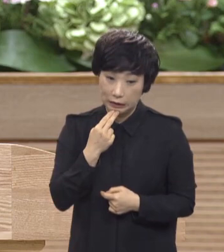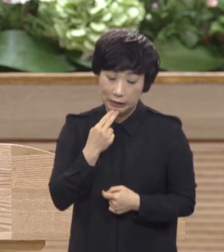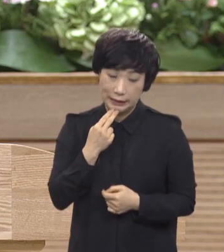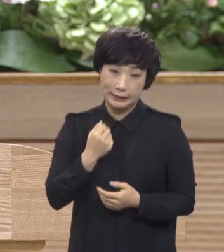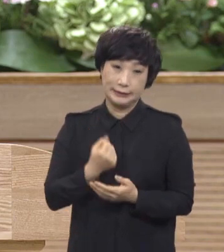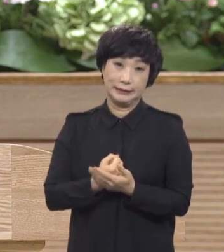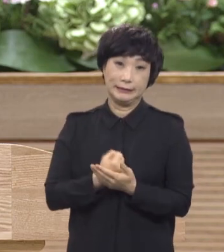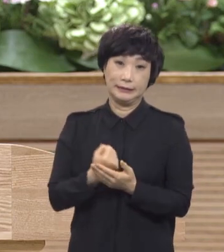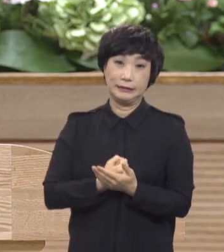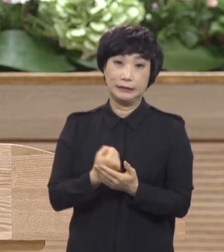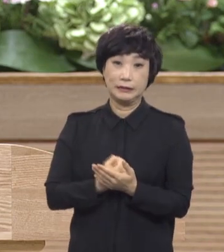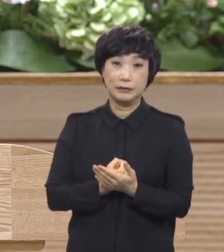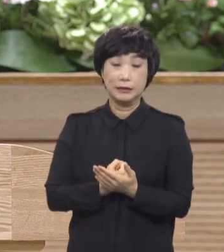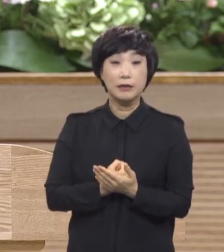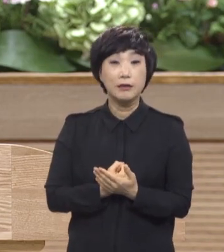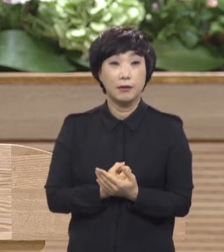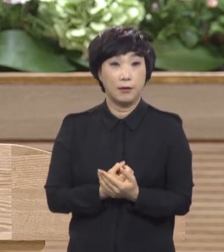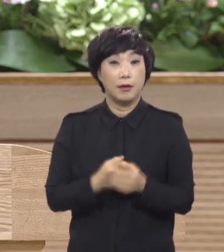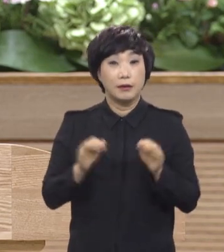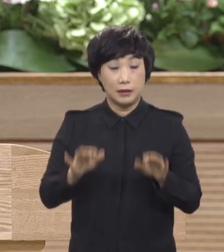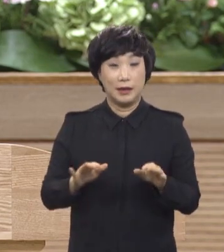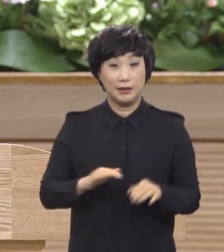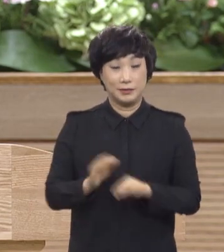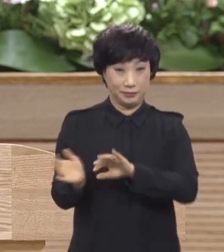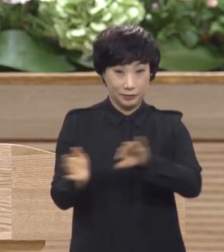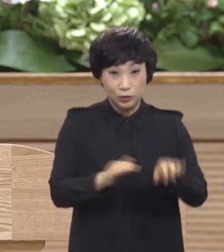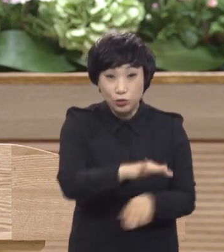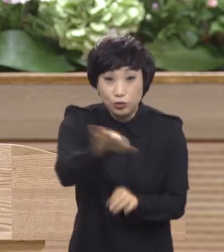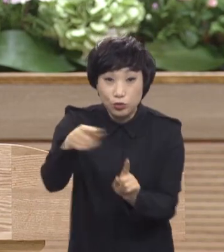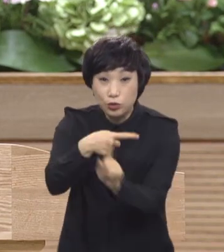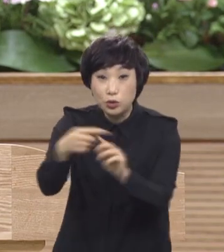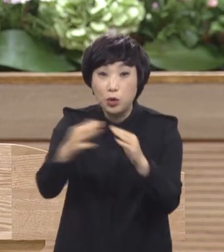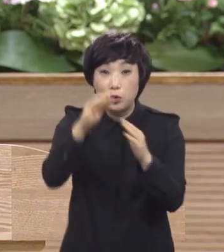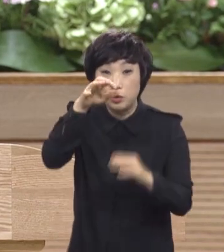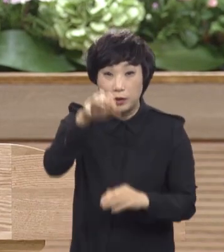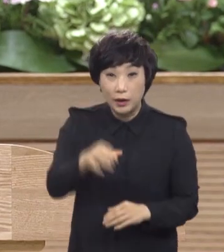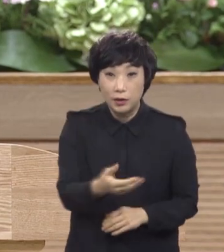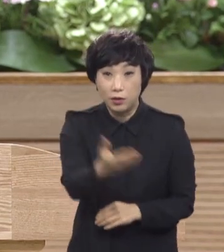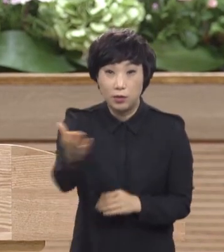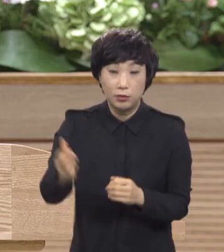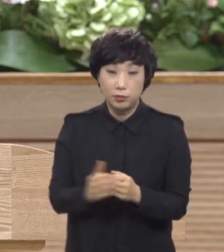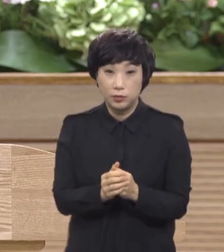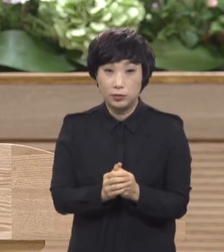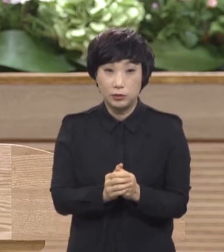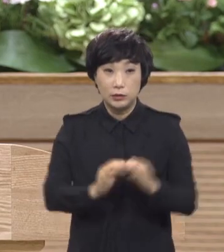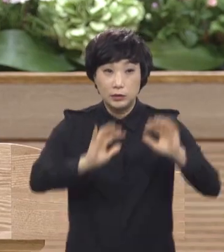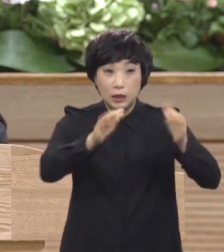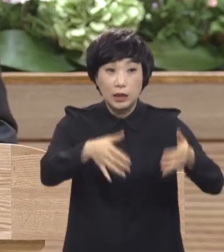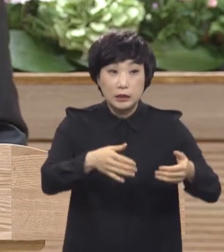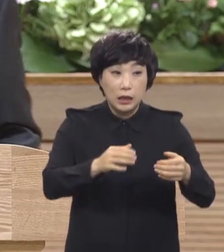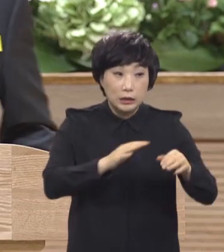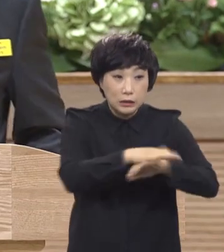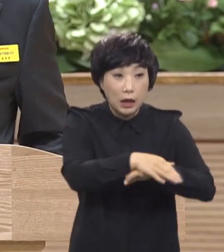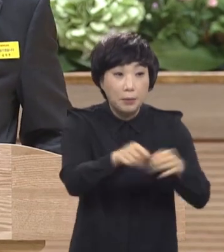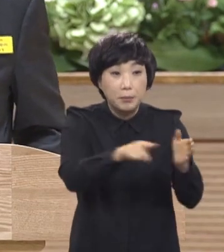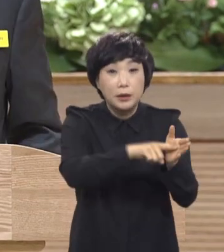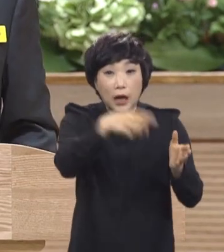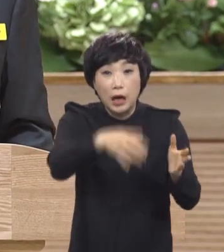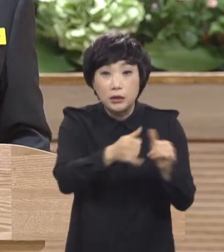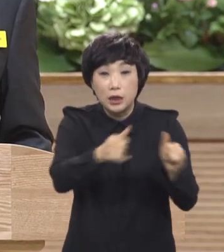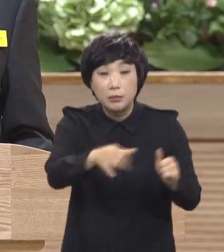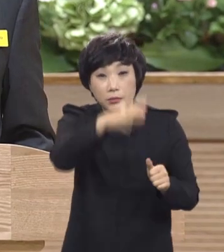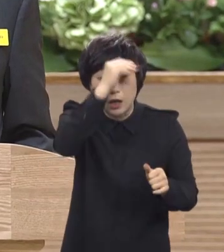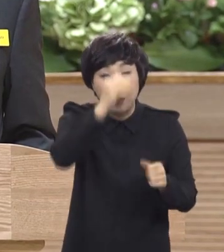우리 교회도 세상 닮은 사람들이 많아서